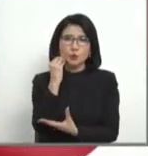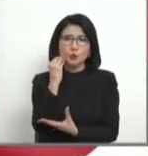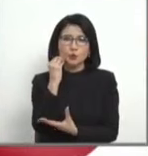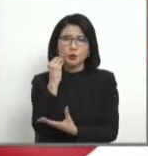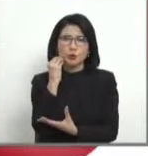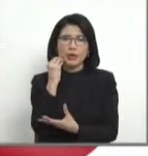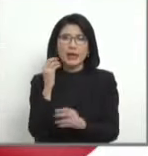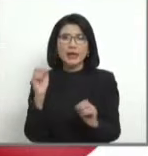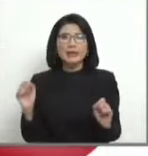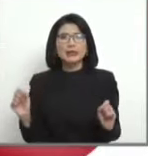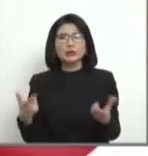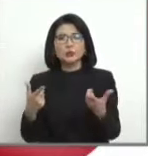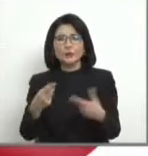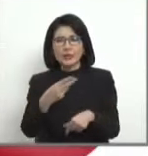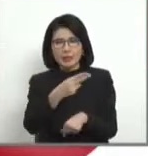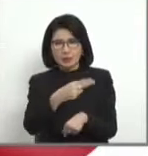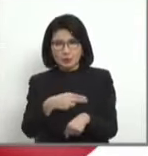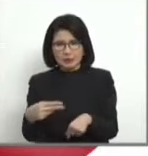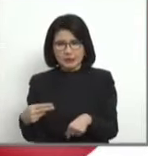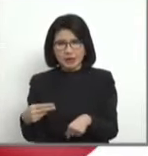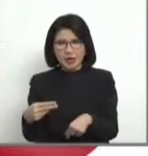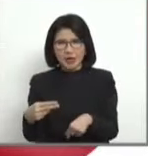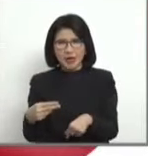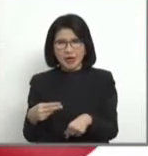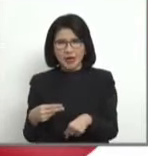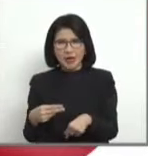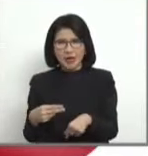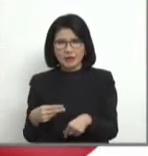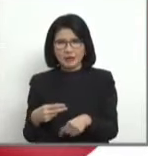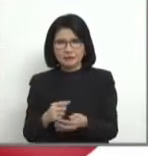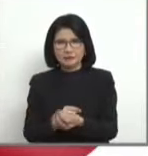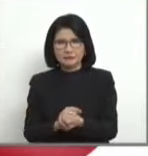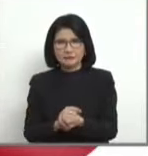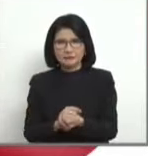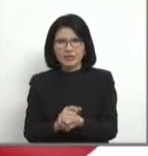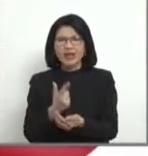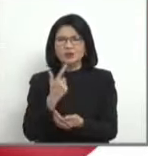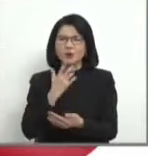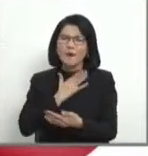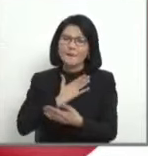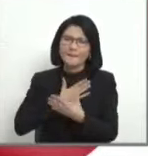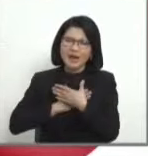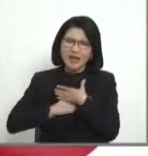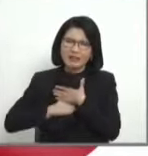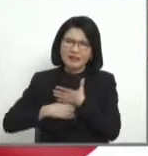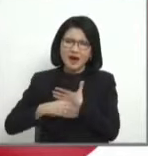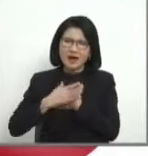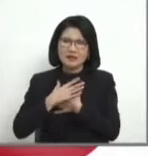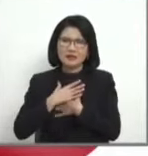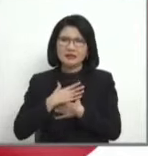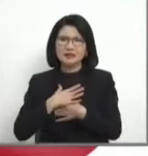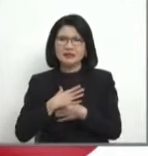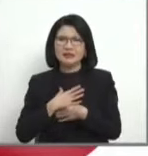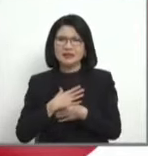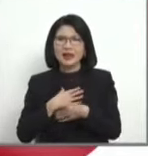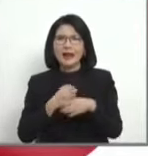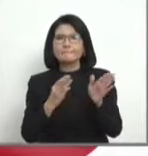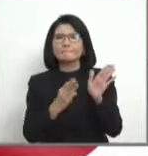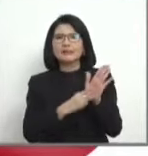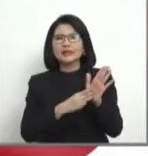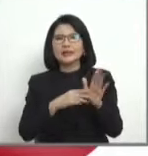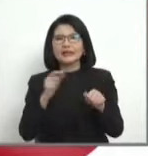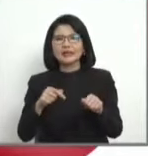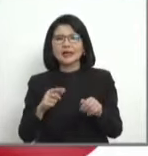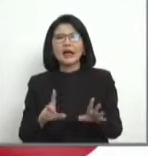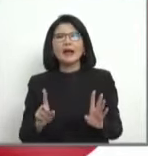hidup Indonesia termasuk cukup memprihatinkan, dan ini masalahnya adalah karena